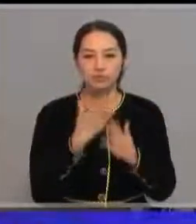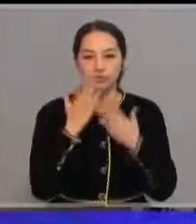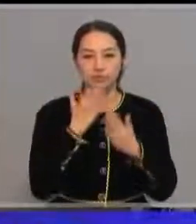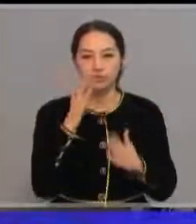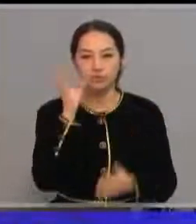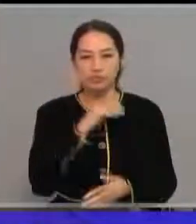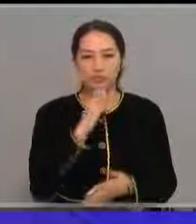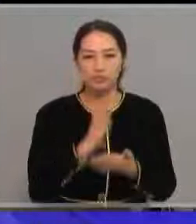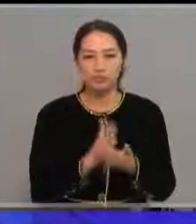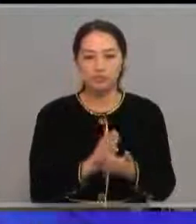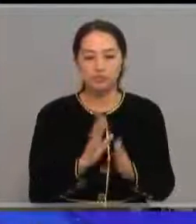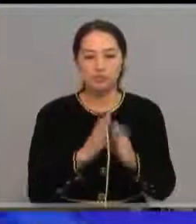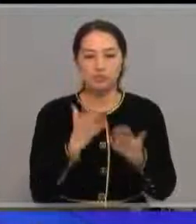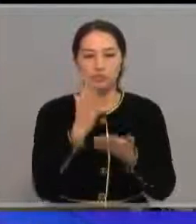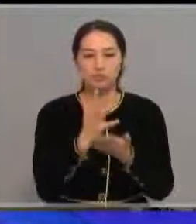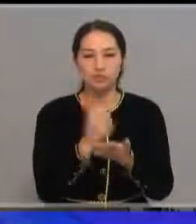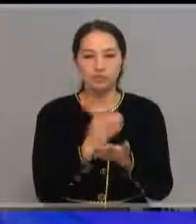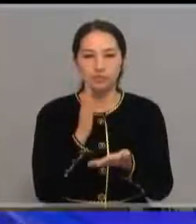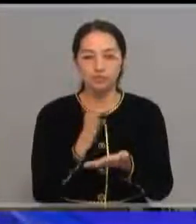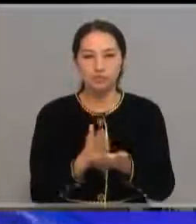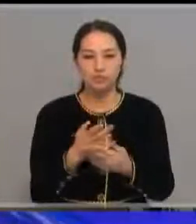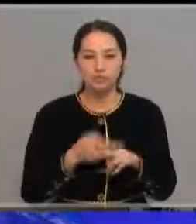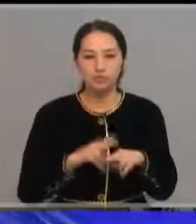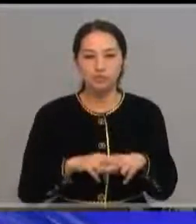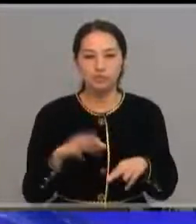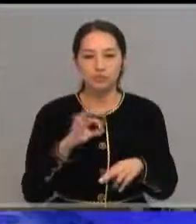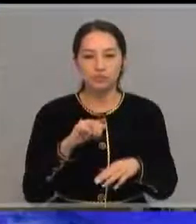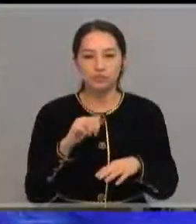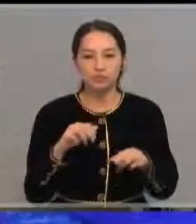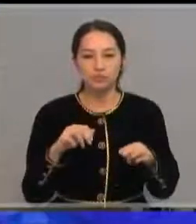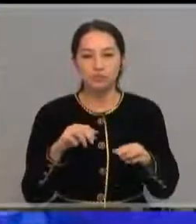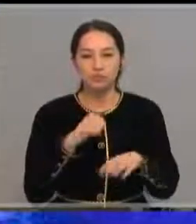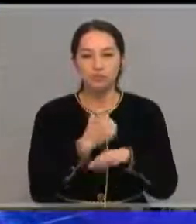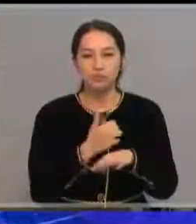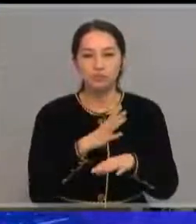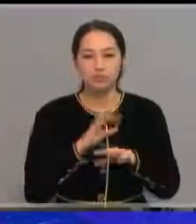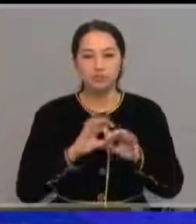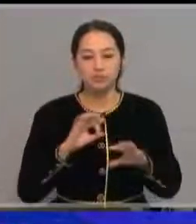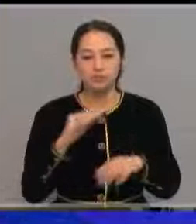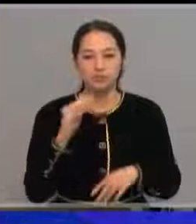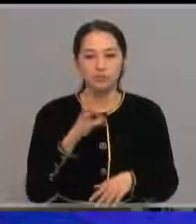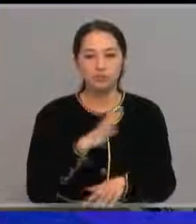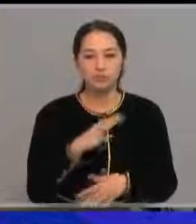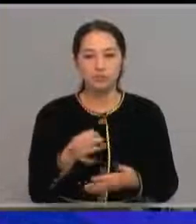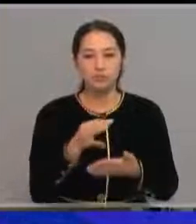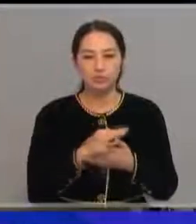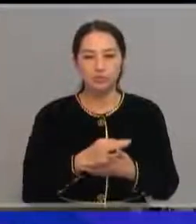мүмкіндік бар дейді. Кітап қоры жеткілікті. Қазір мәдениет басқармасының басшысымен сөйлескенімізде ол солай жауап беріп